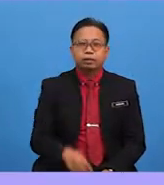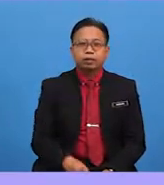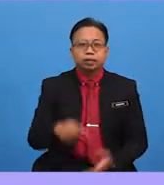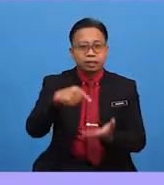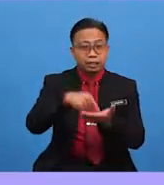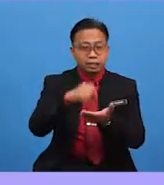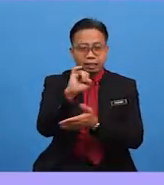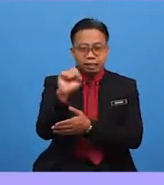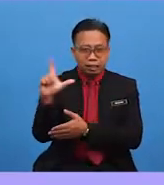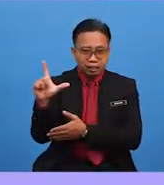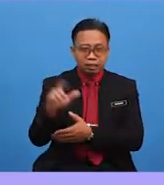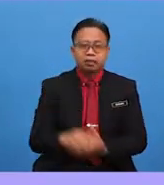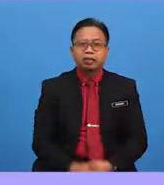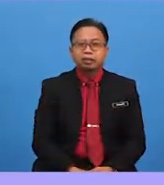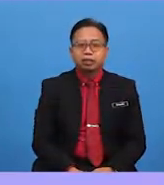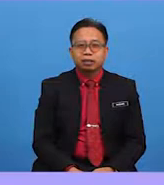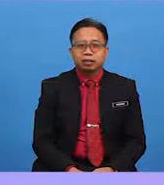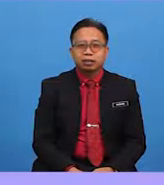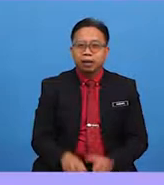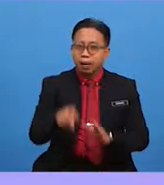Ini adalah gambar